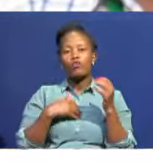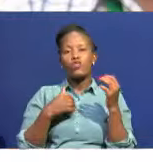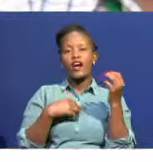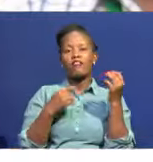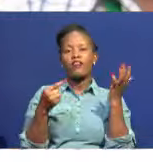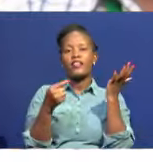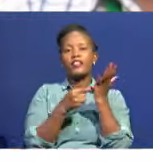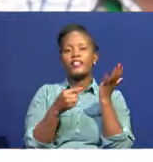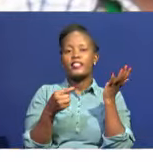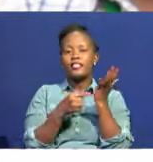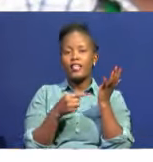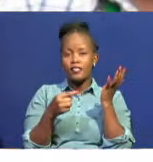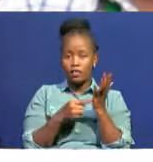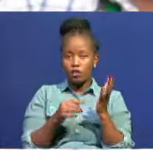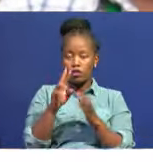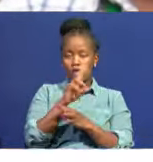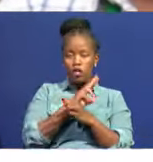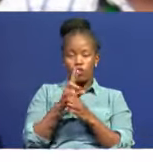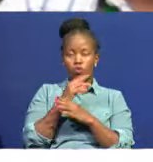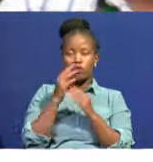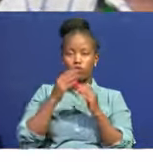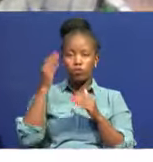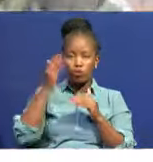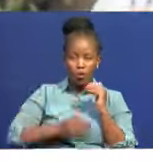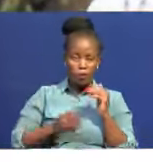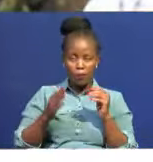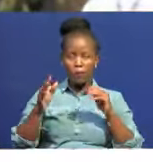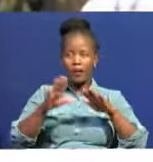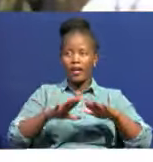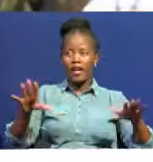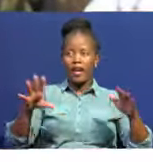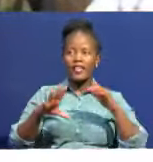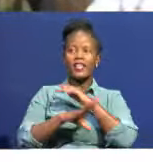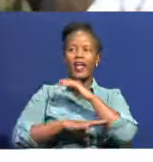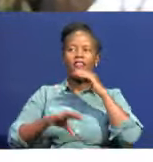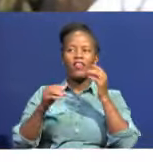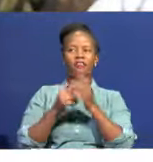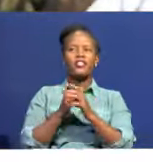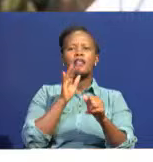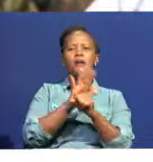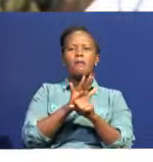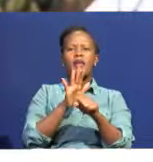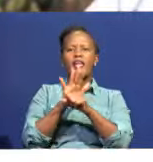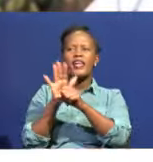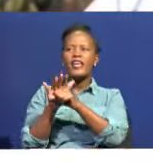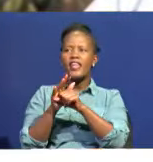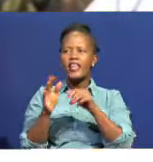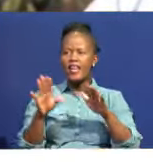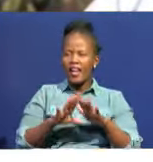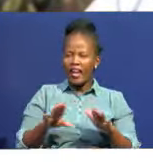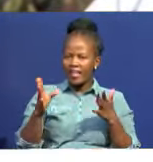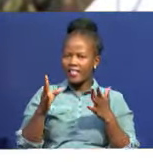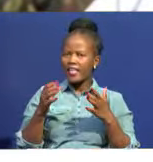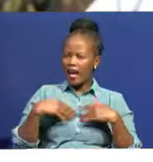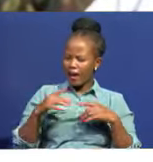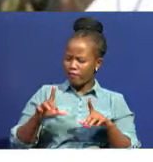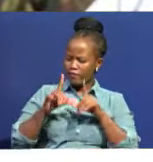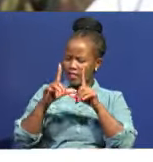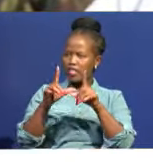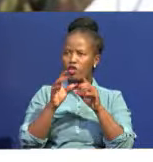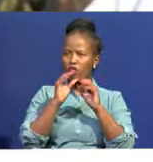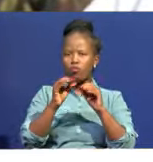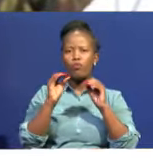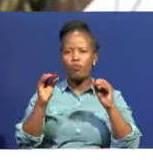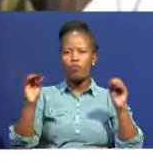can apply to stop land theft. A lot of land here is not titled. We have a